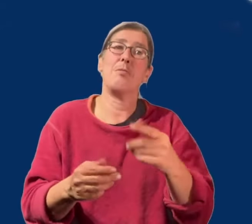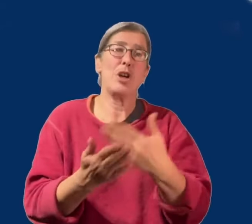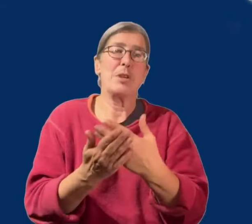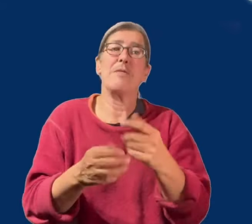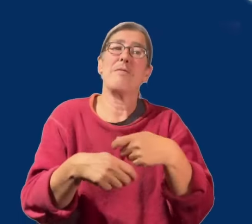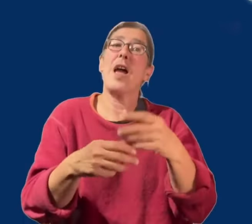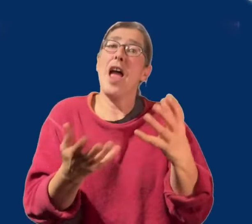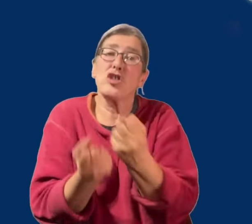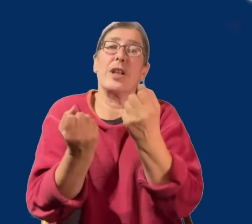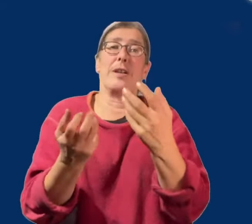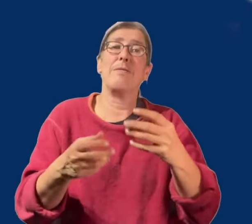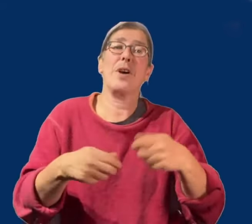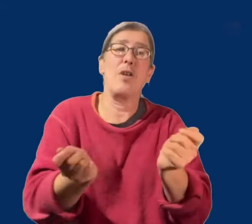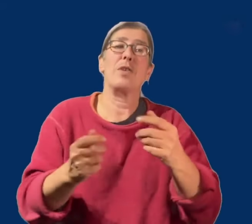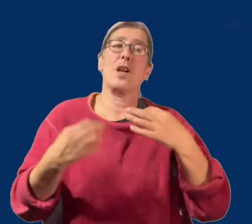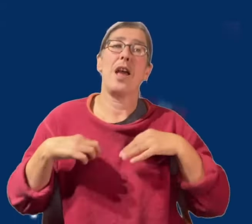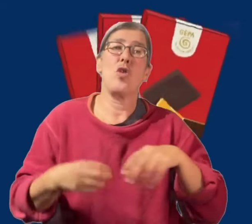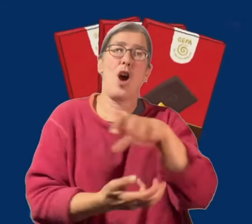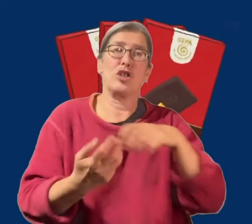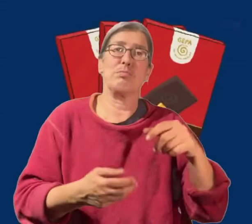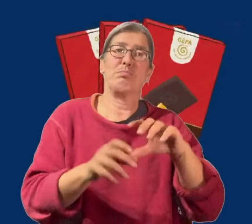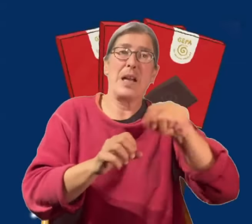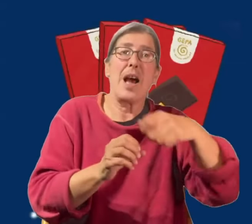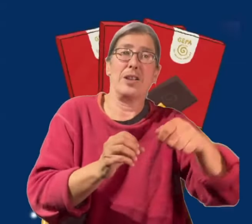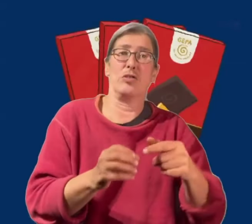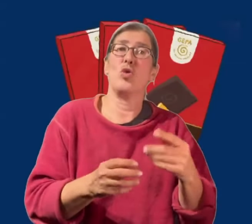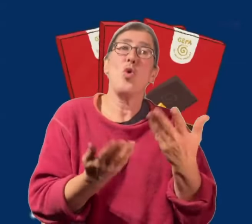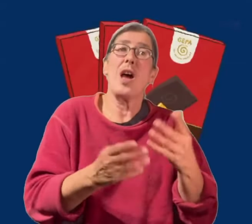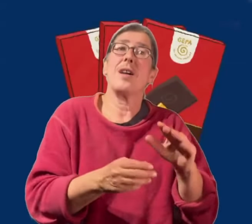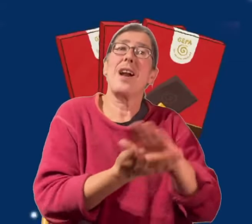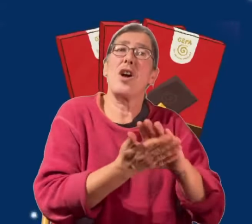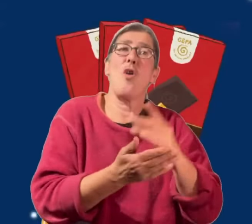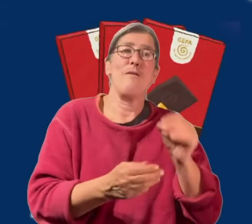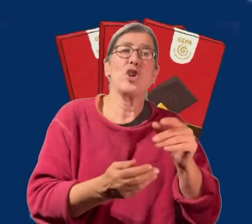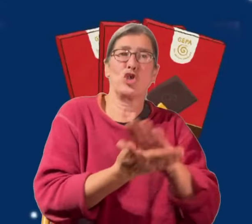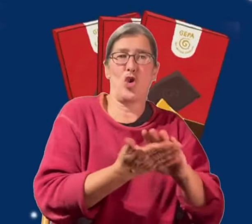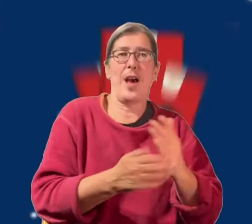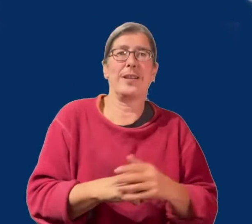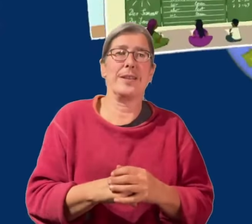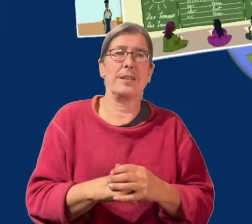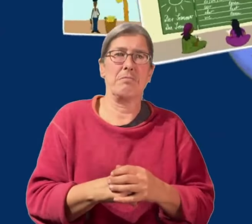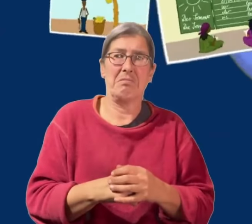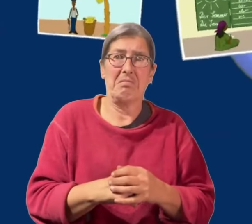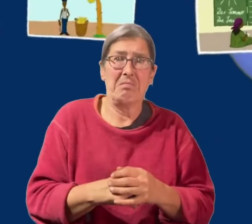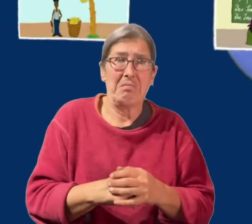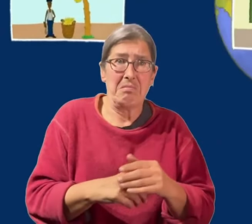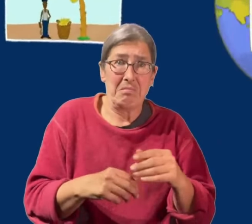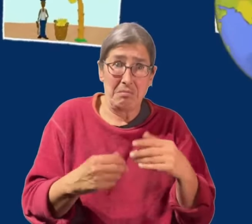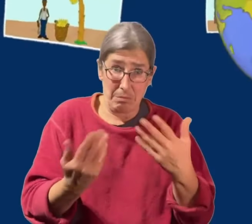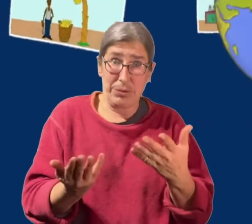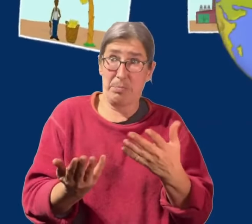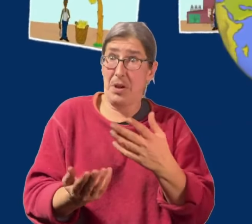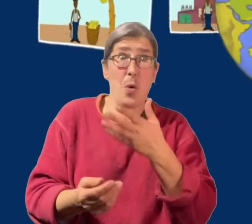zum Beispiel Kleidung, Orangen, Bananen oder auch Kakao für die Schokolade. Aber heißt das etwa, dass es manchmal nicht